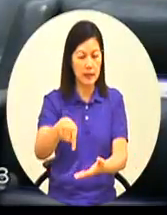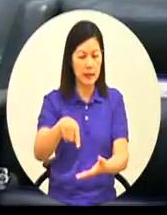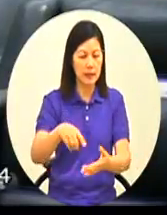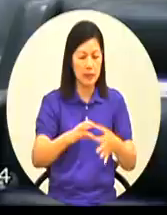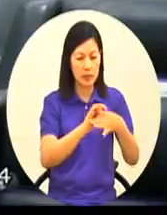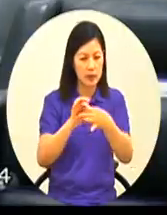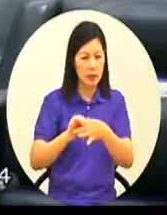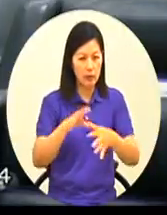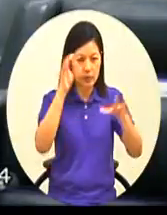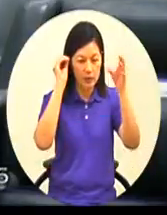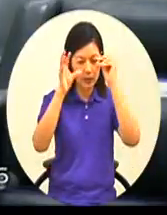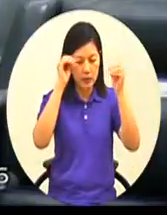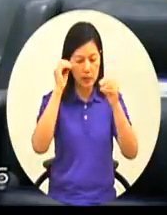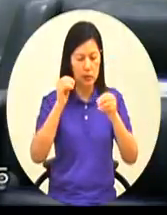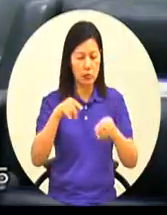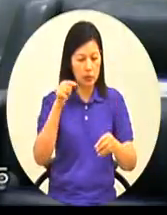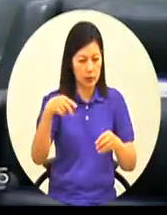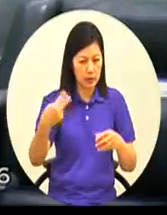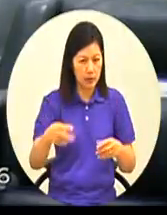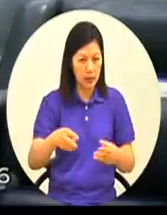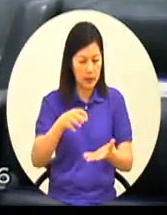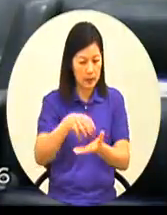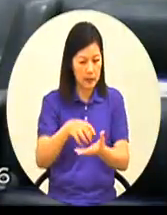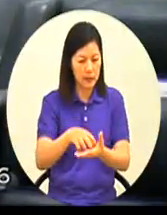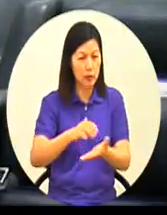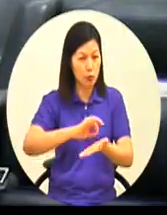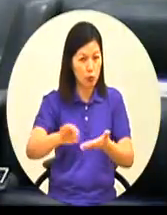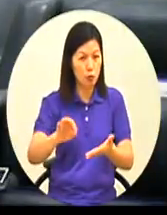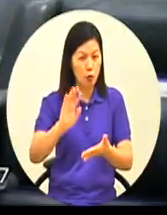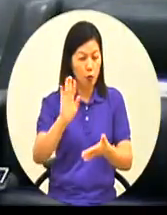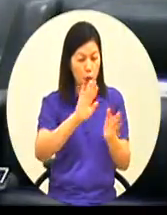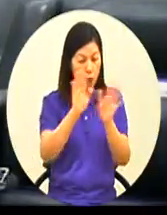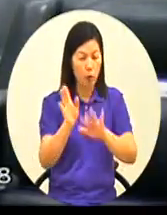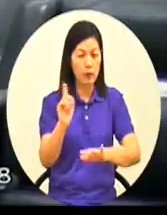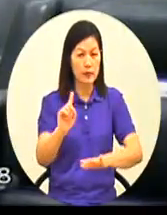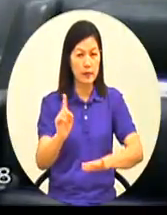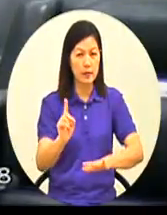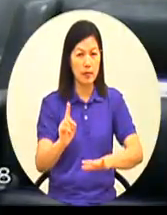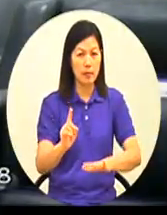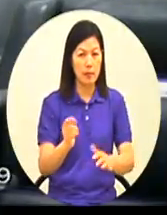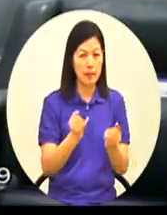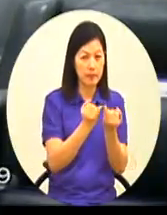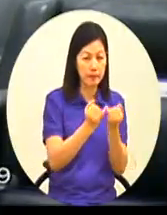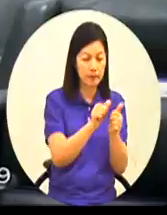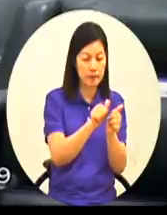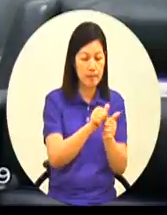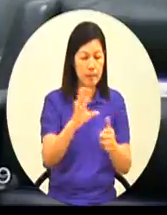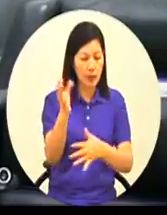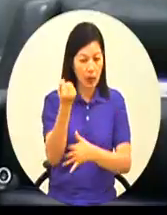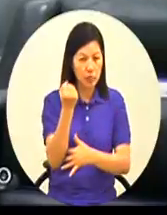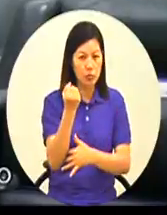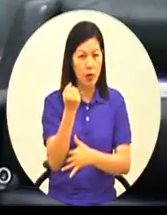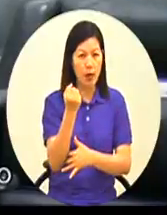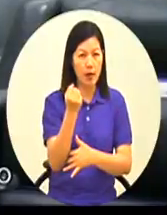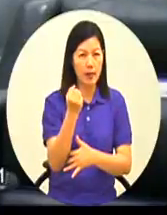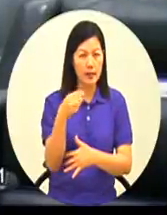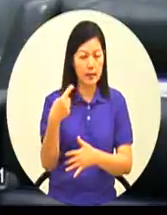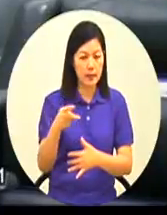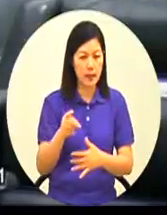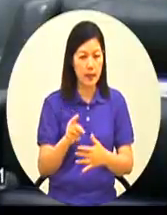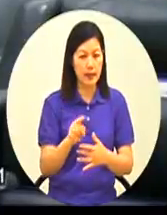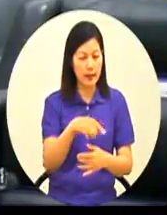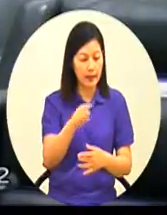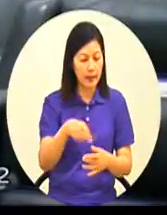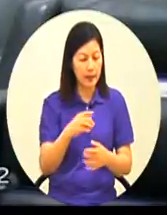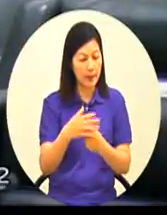资讯，到底这个证可以怎么使用，那同志伴侣的哪些权利可以受到相对应的保障，